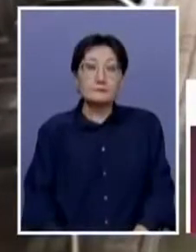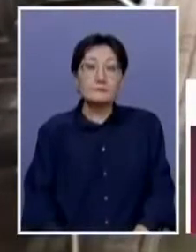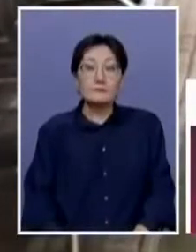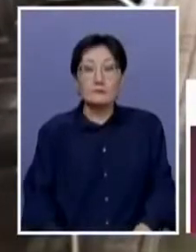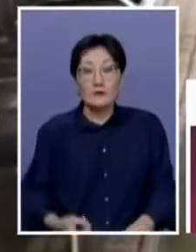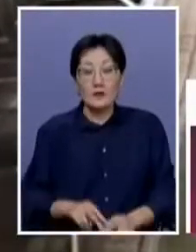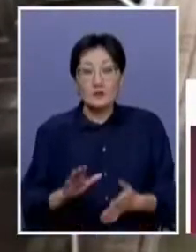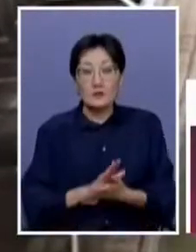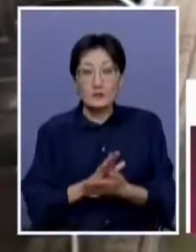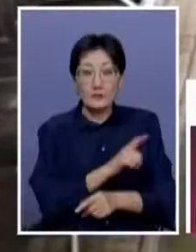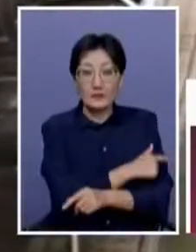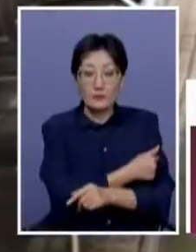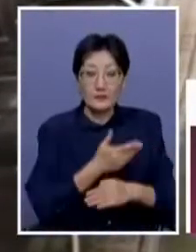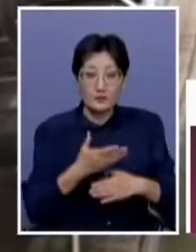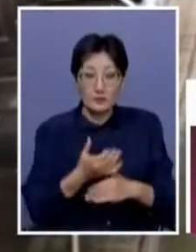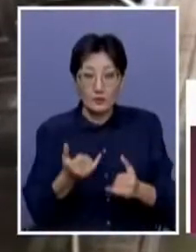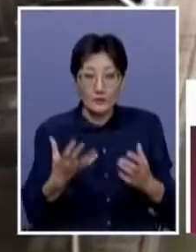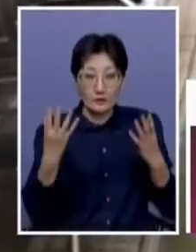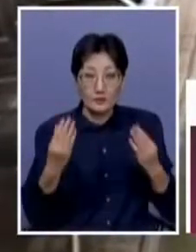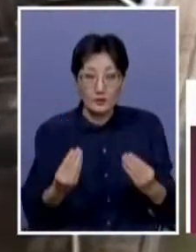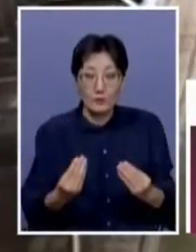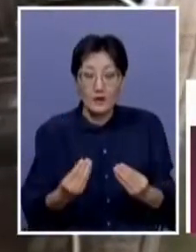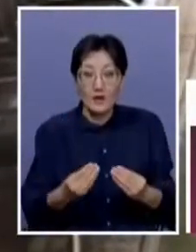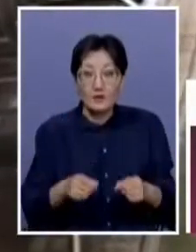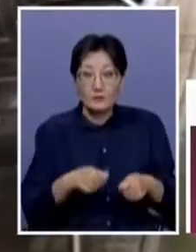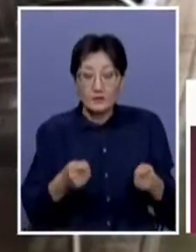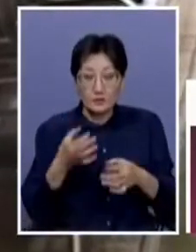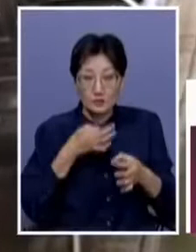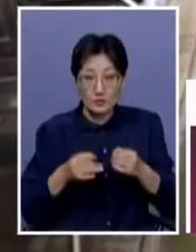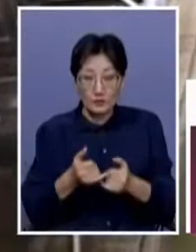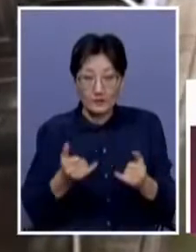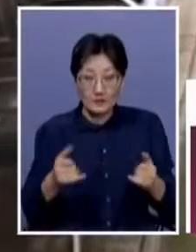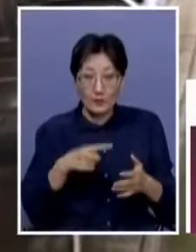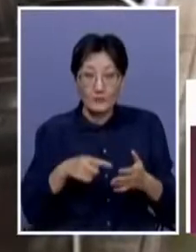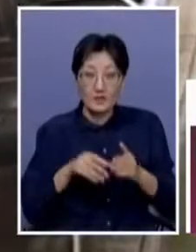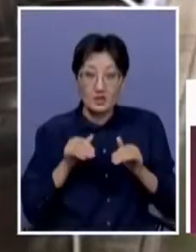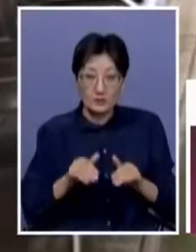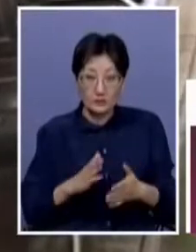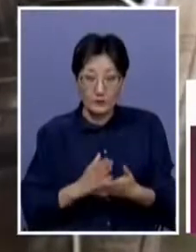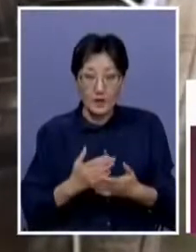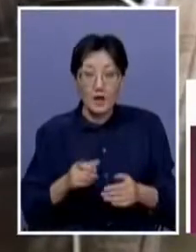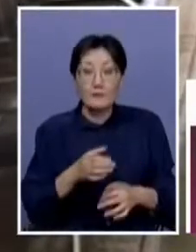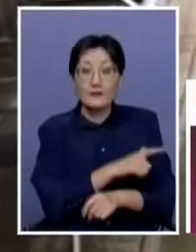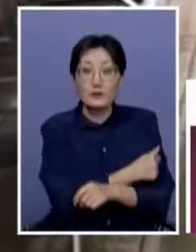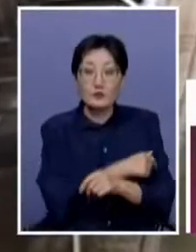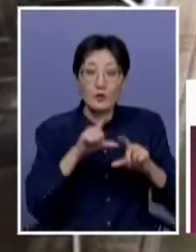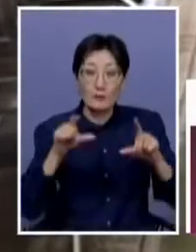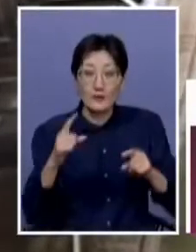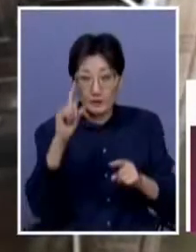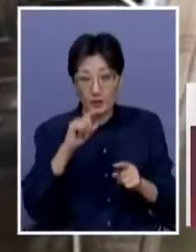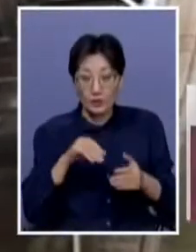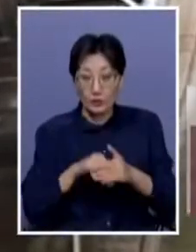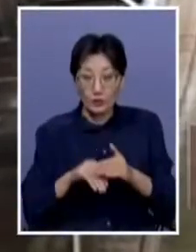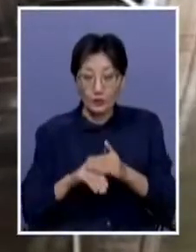Кепілдендірілген тегін медициналық көмек аясында бүгінгі күні бірыңғай дистрибьютор жеткізетін дәрі-дәрмекпен қамтамасыз ету мәселесі шешілген. Бізде стационарларда бір айлық қор бар. Сонымен